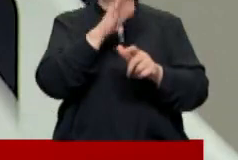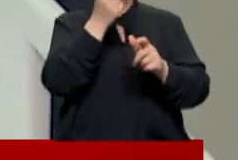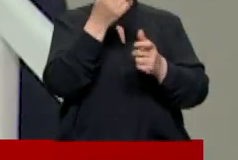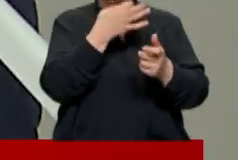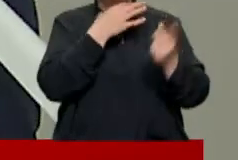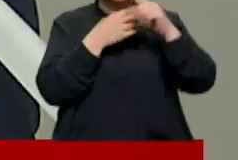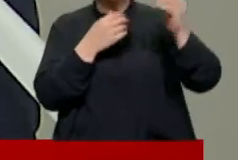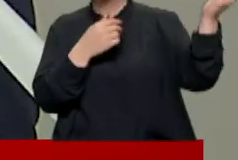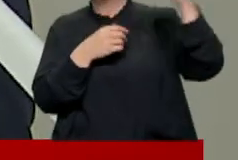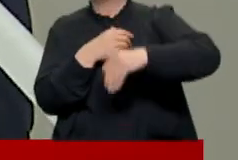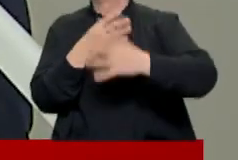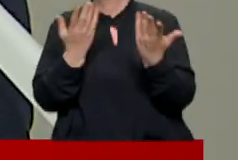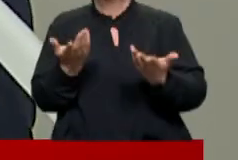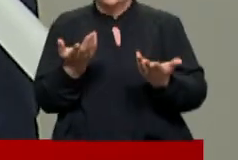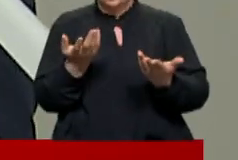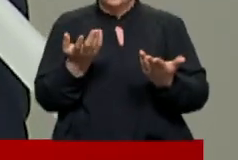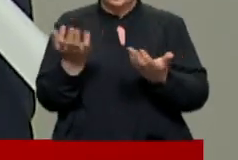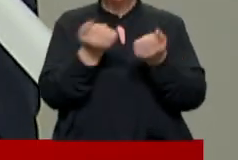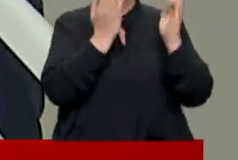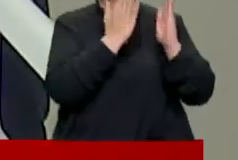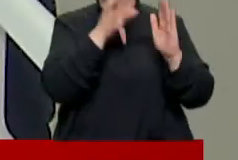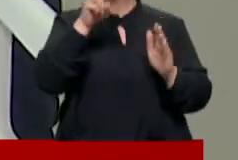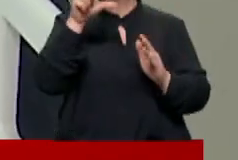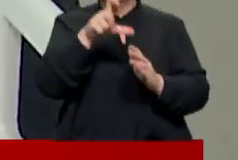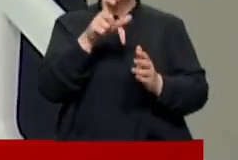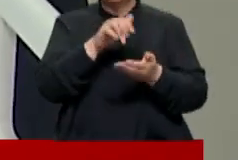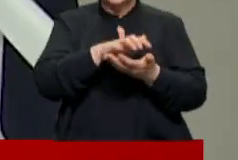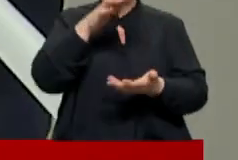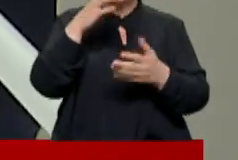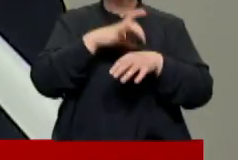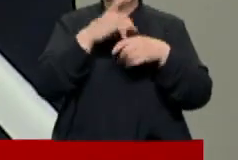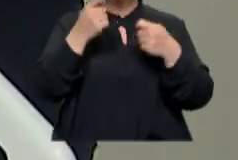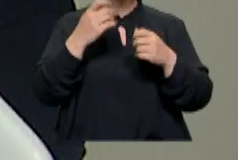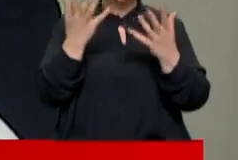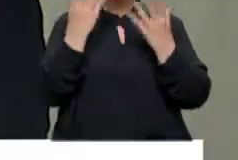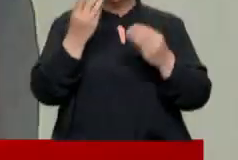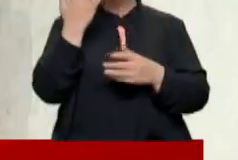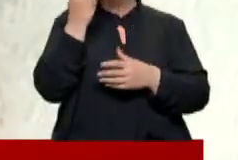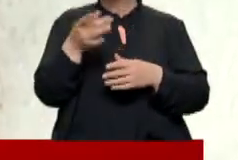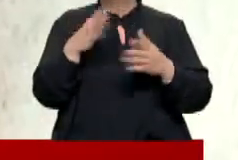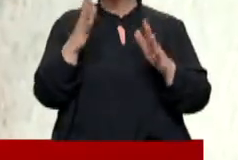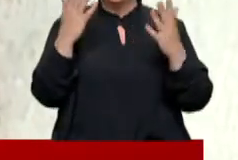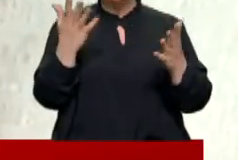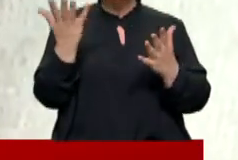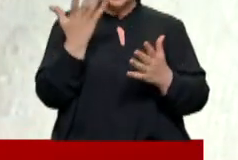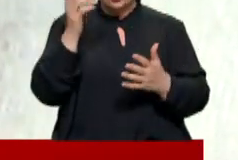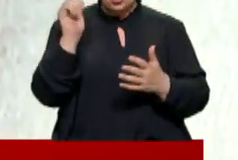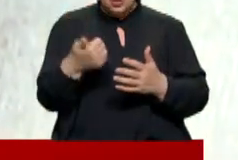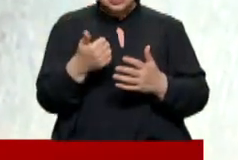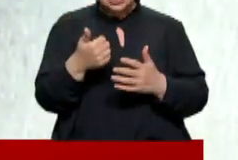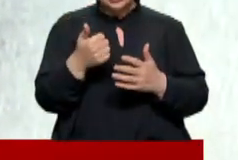maddi imkansızlık nedeniyle onu almaya gelemiyor. 8 aydır biriken hastane masrafı ne olacak belli değil. Ama daha da